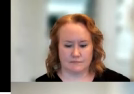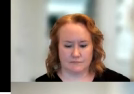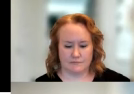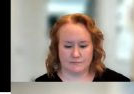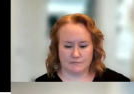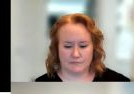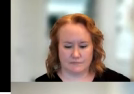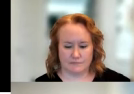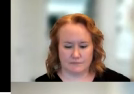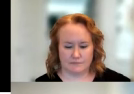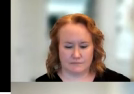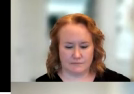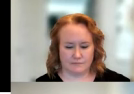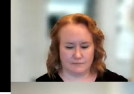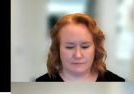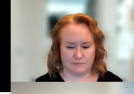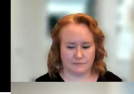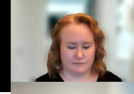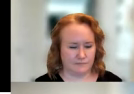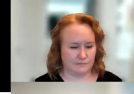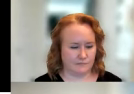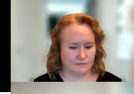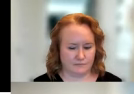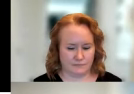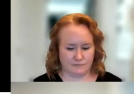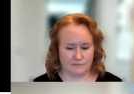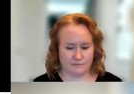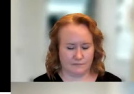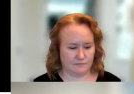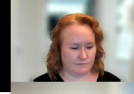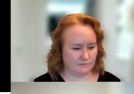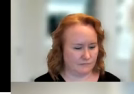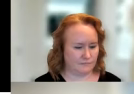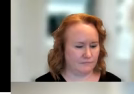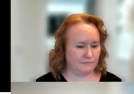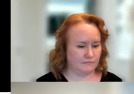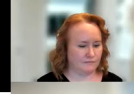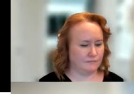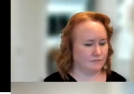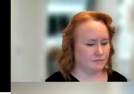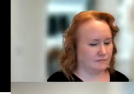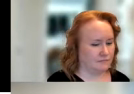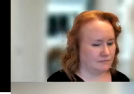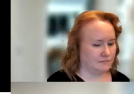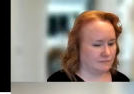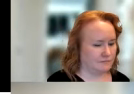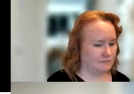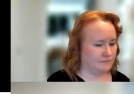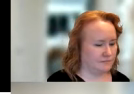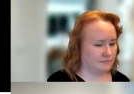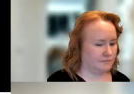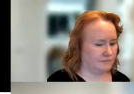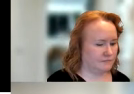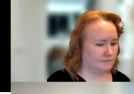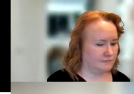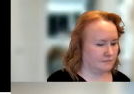oppstiller 7 krav til hvordan disse opplysningene skal gis, og disse 7 kravene ser dere på sliden her. Det jo